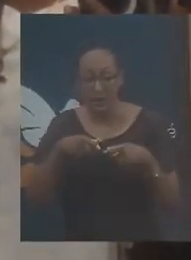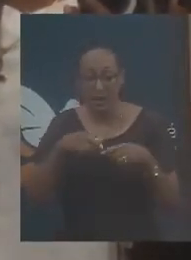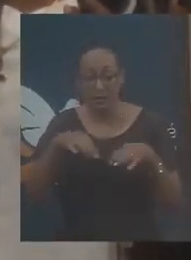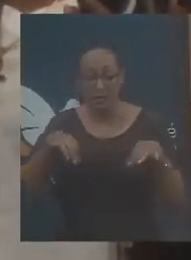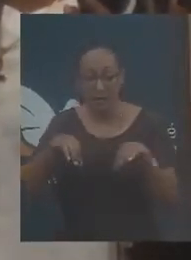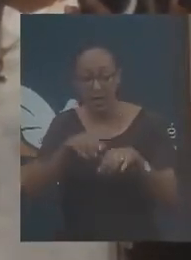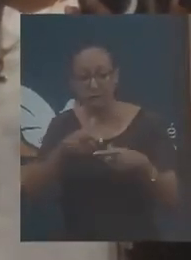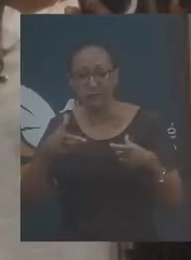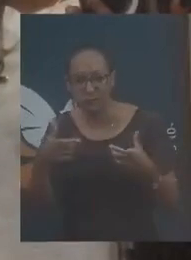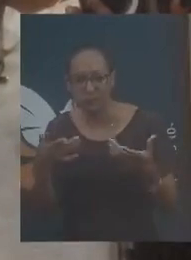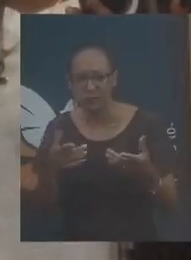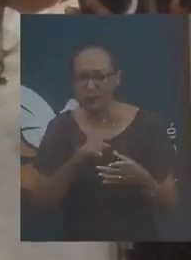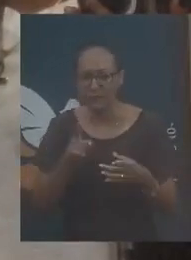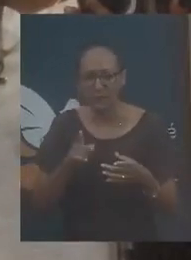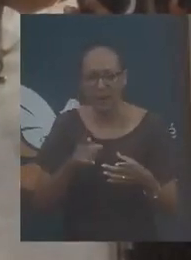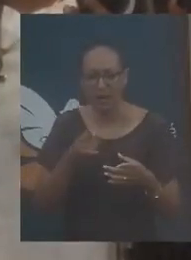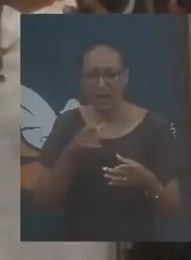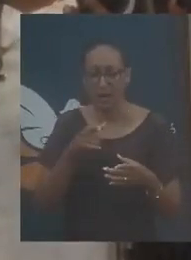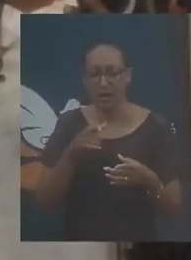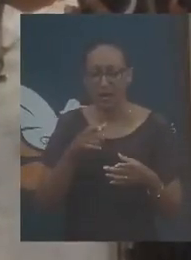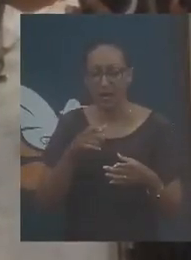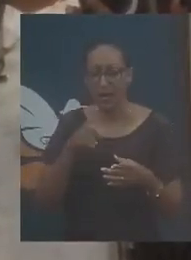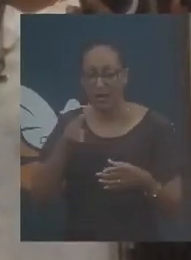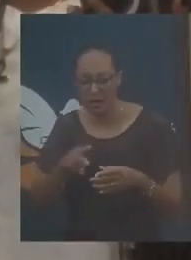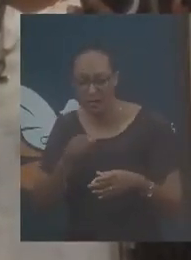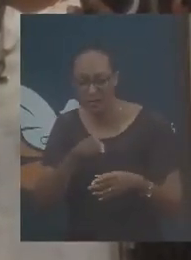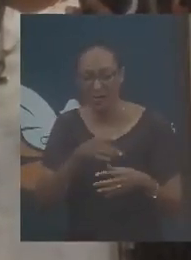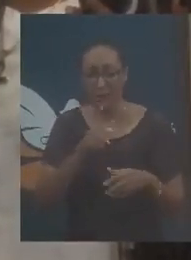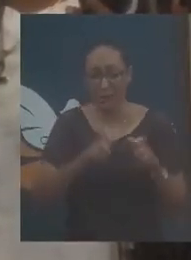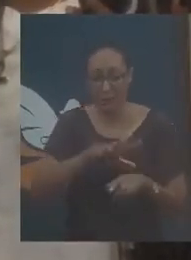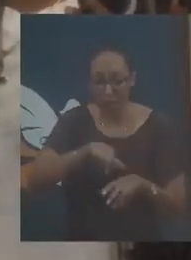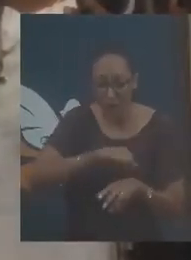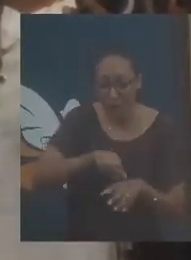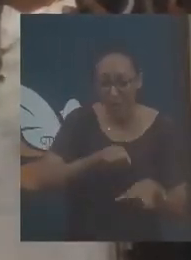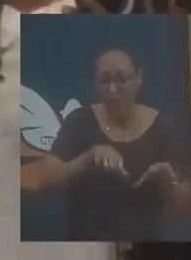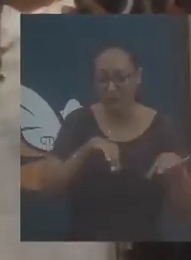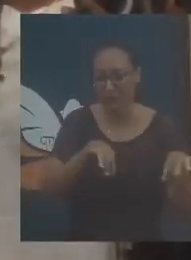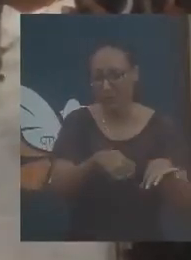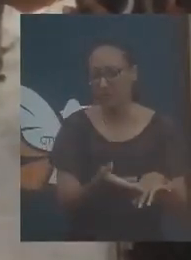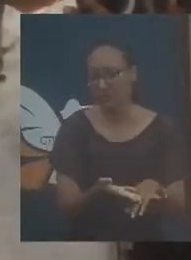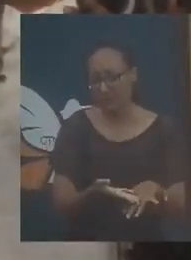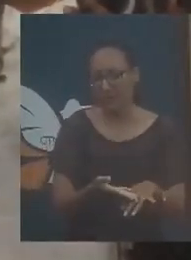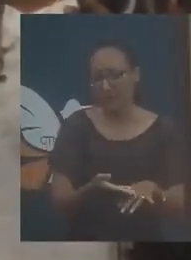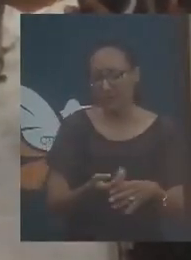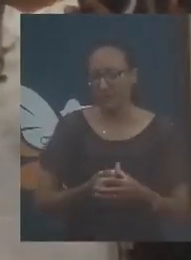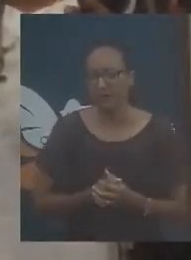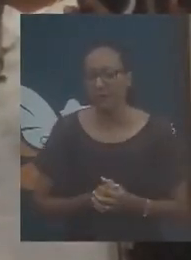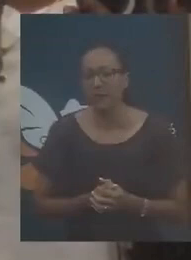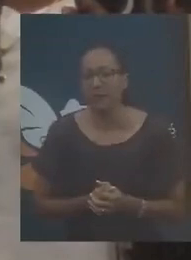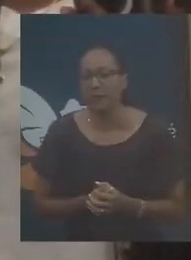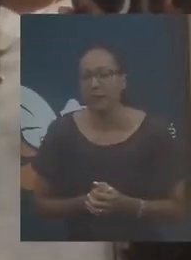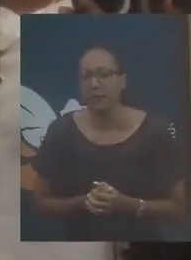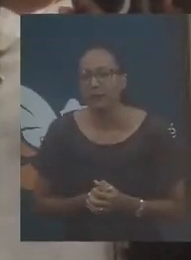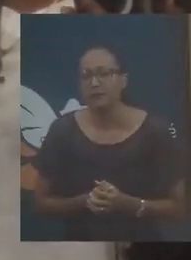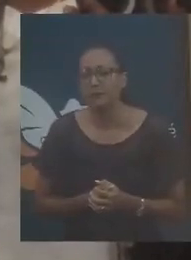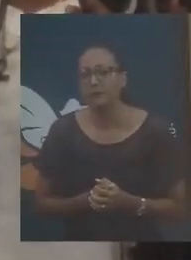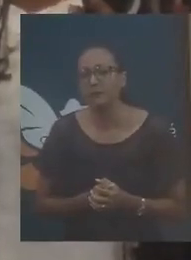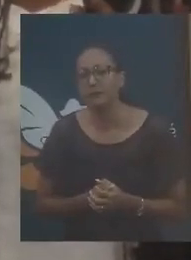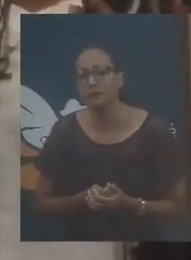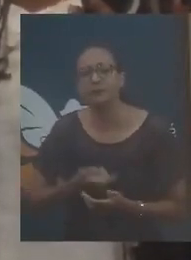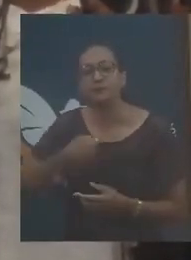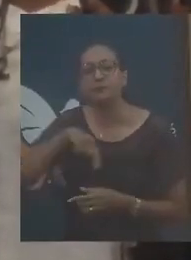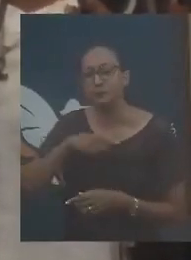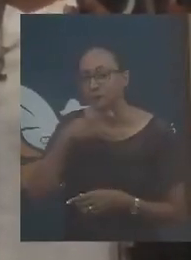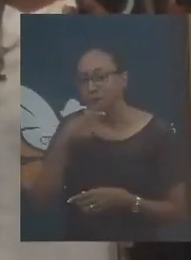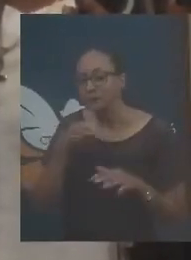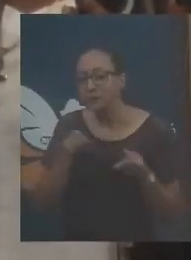qui sont volés, spoliés à longueur de journée. Nous allons parler aussi pour vous montrer que la problématique